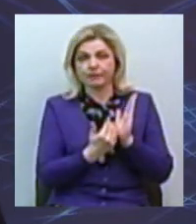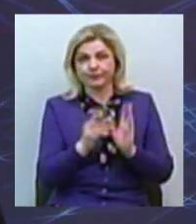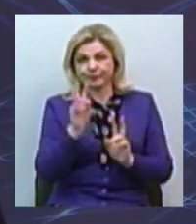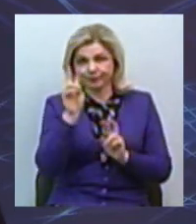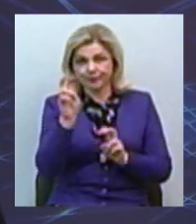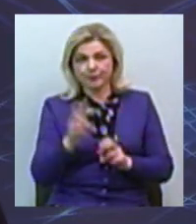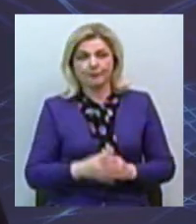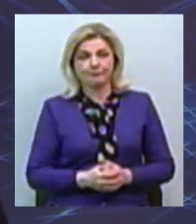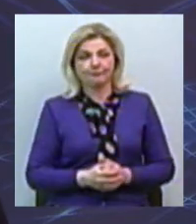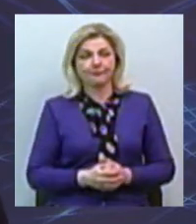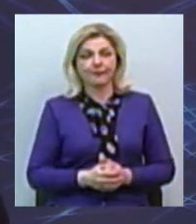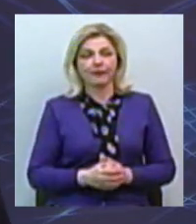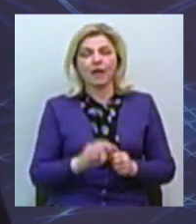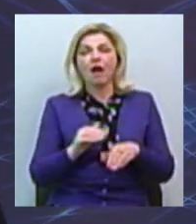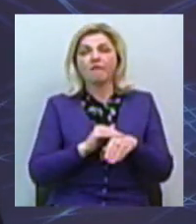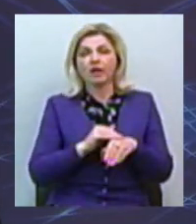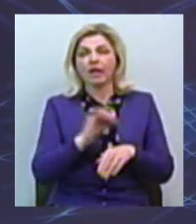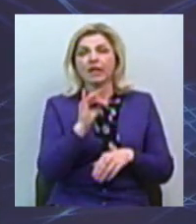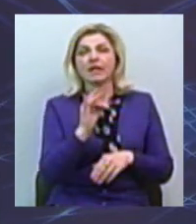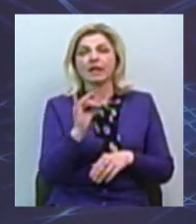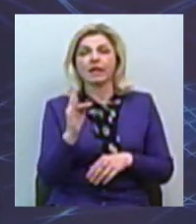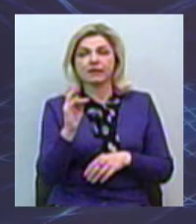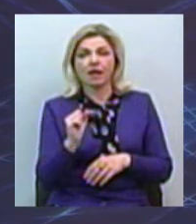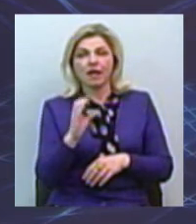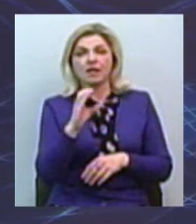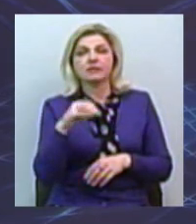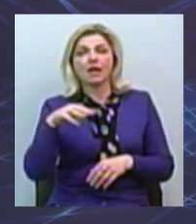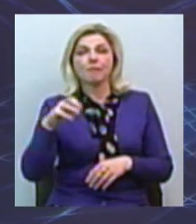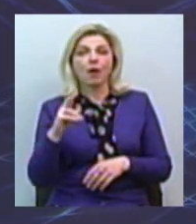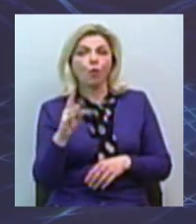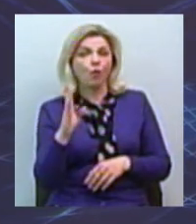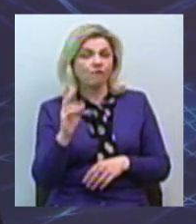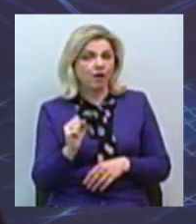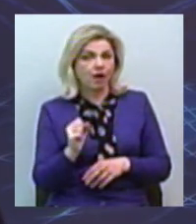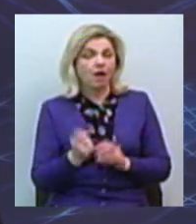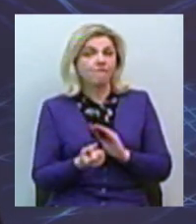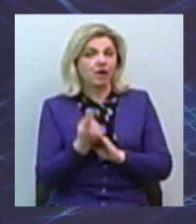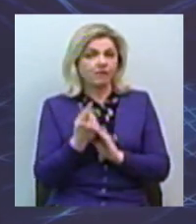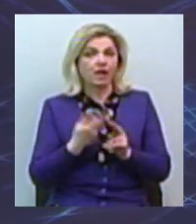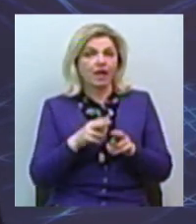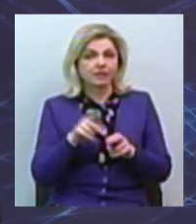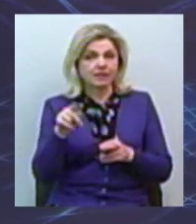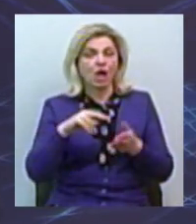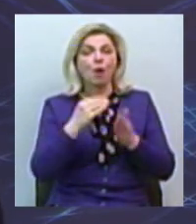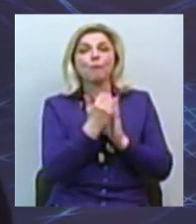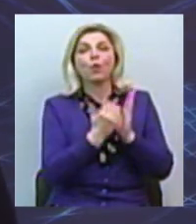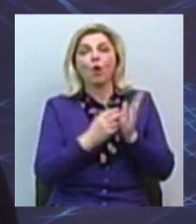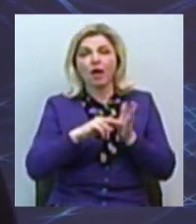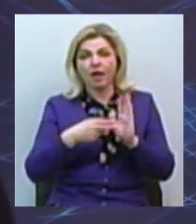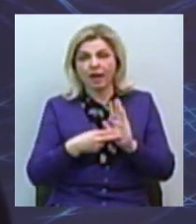Ірина Сімакова. І виявляється, що цей проєкт – це є дітище